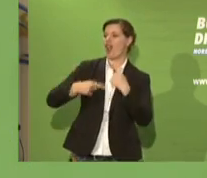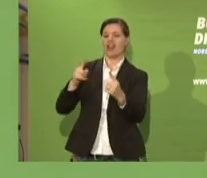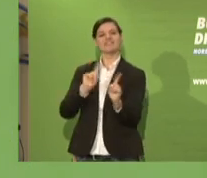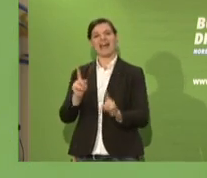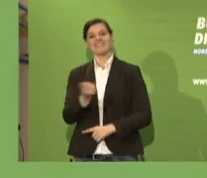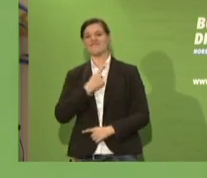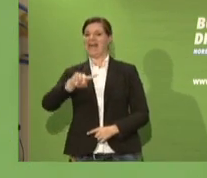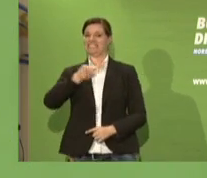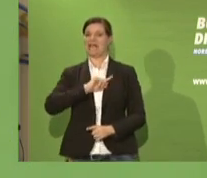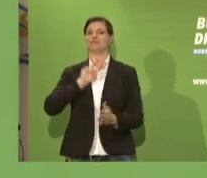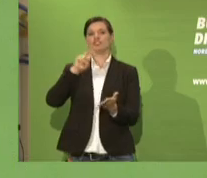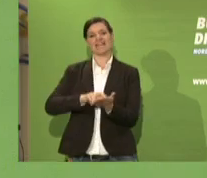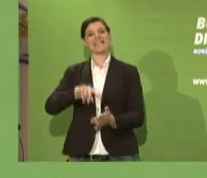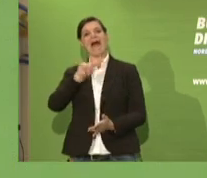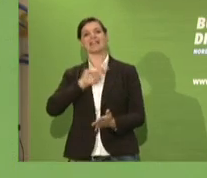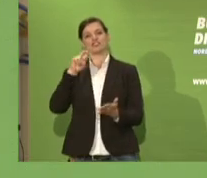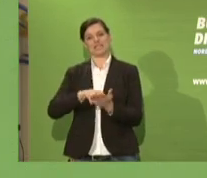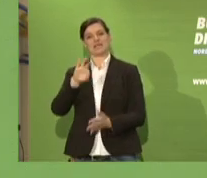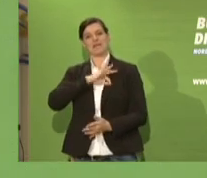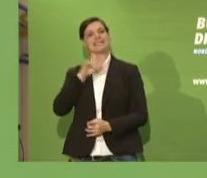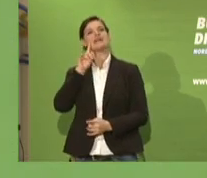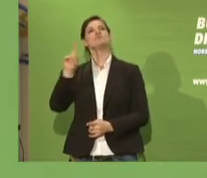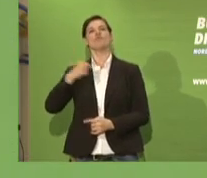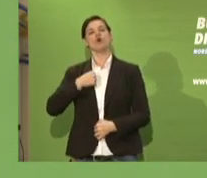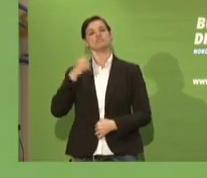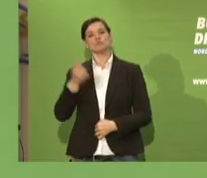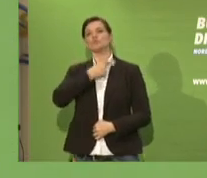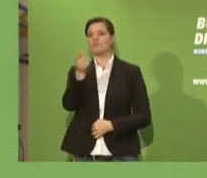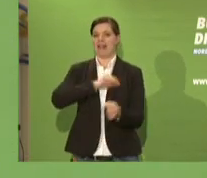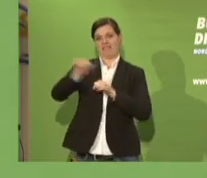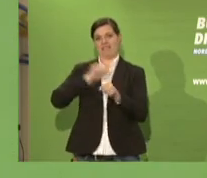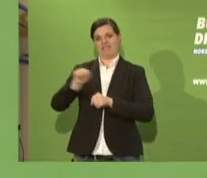eigenständige, selbstbewusste Partei überall im Land.